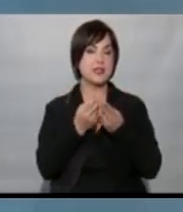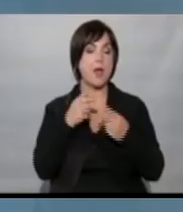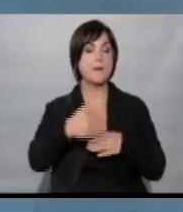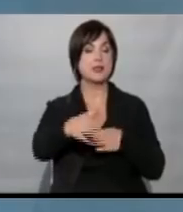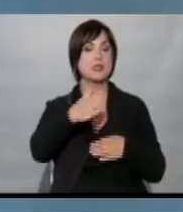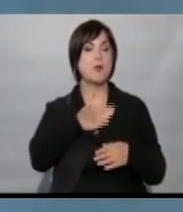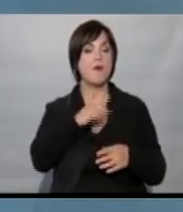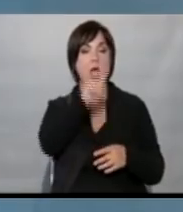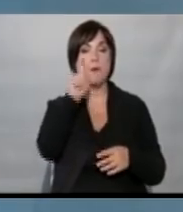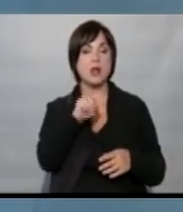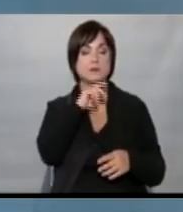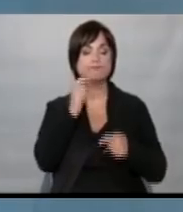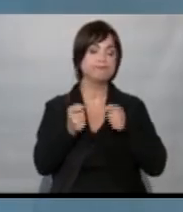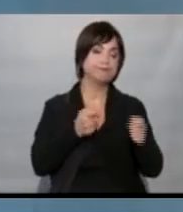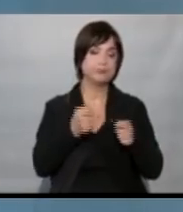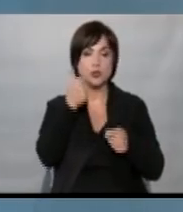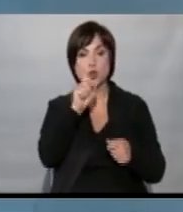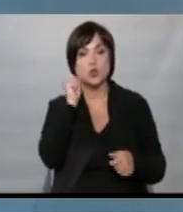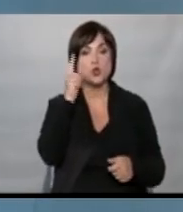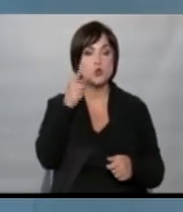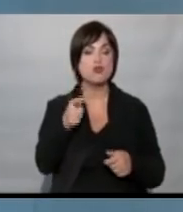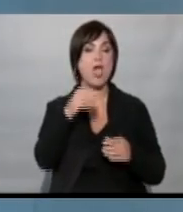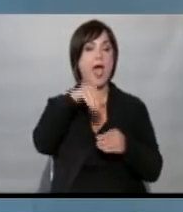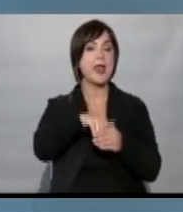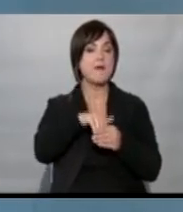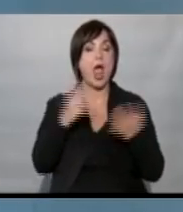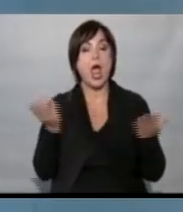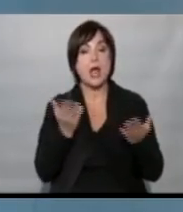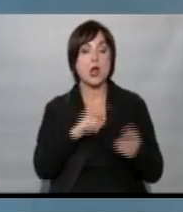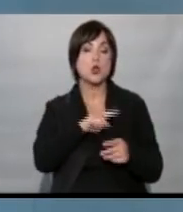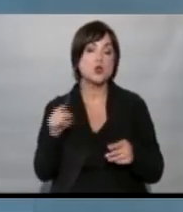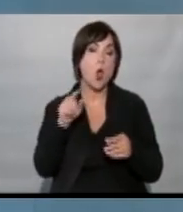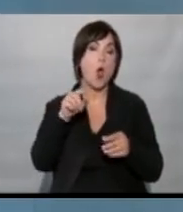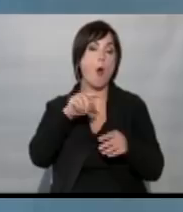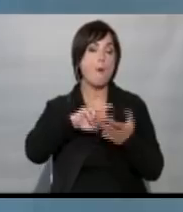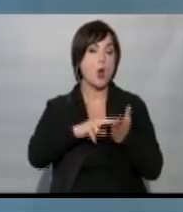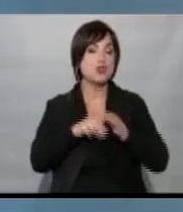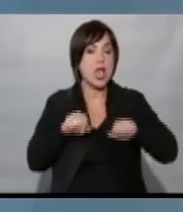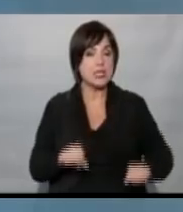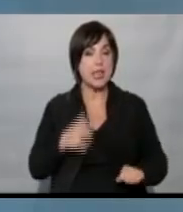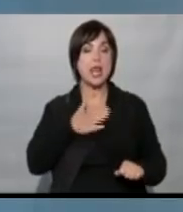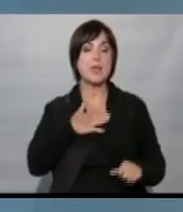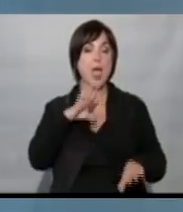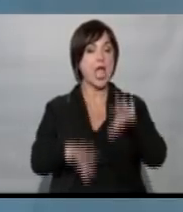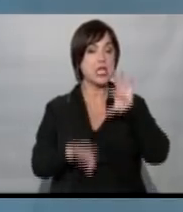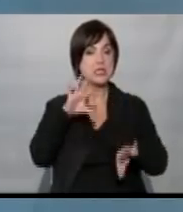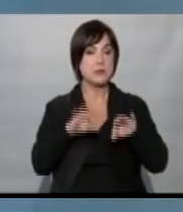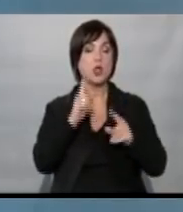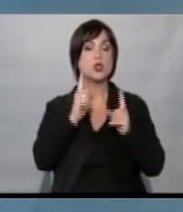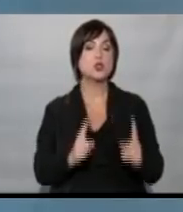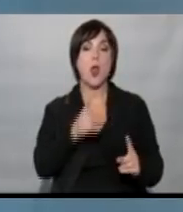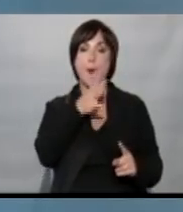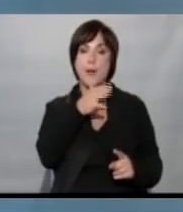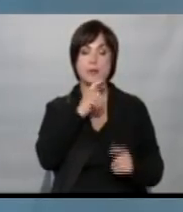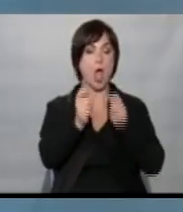се повеќе прашања и дилеми. Што се случи на референдумот? Како до политичка стабилизација? Дали ќе има избори? Ќе стои ли